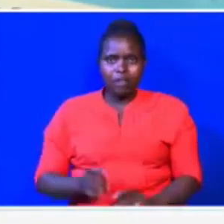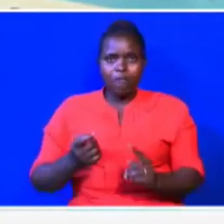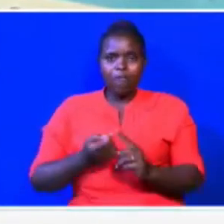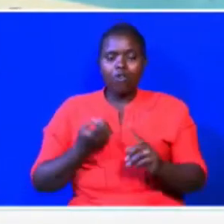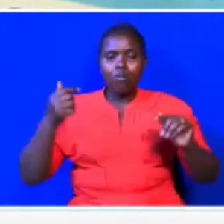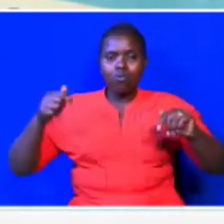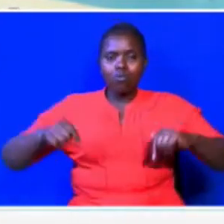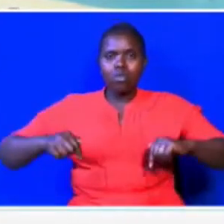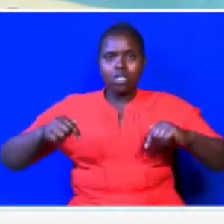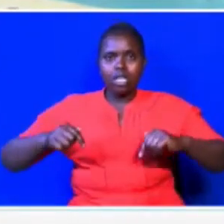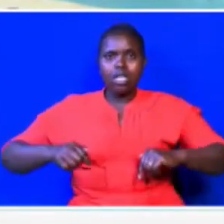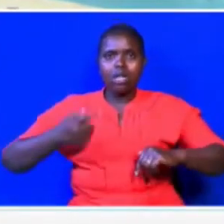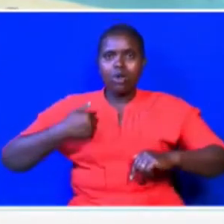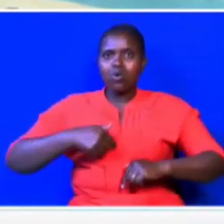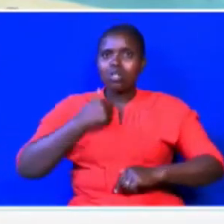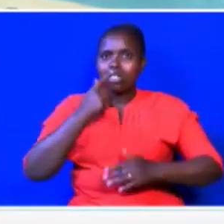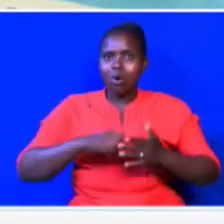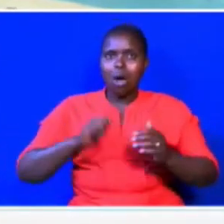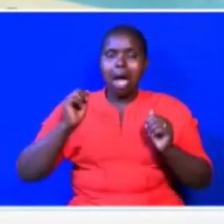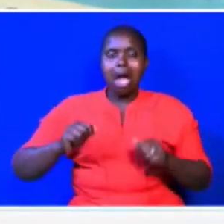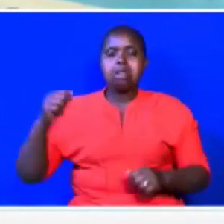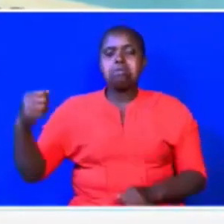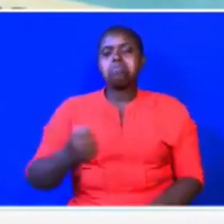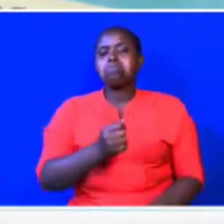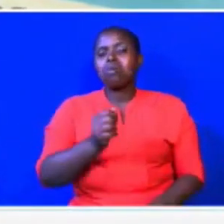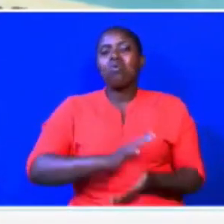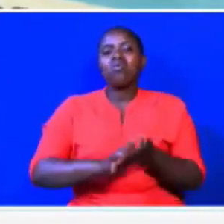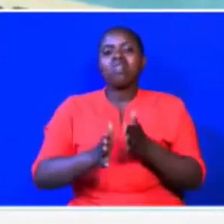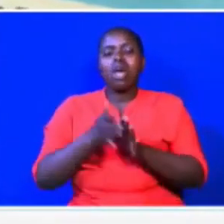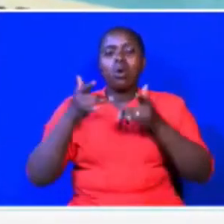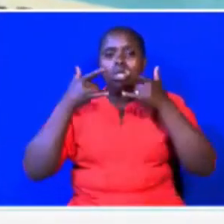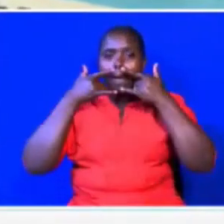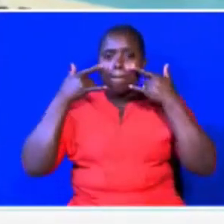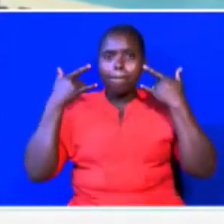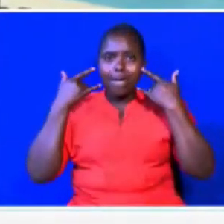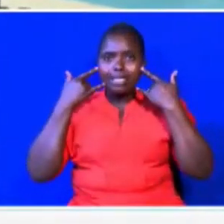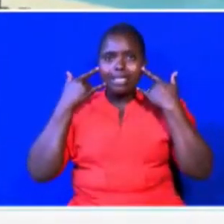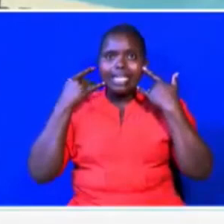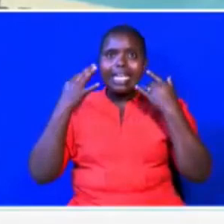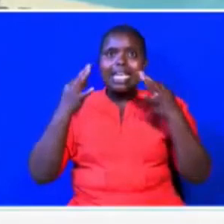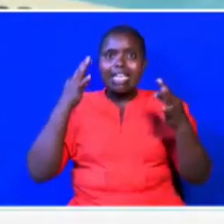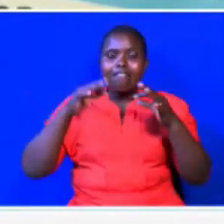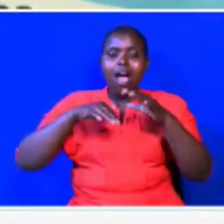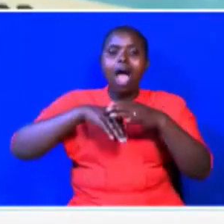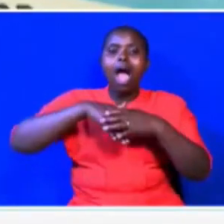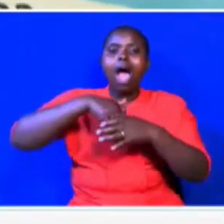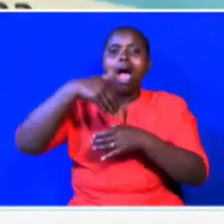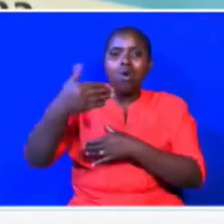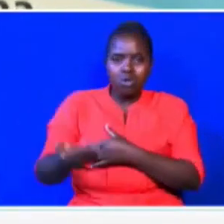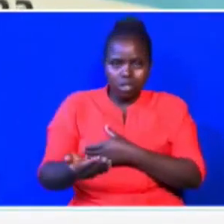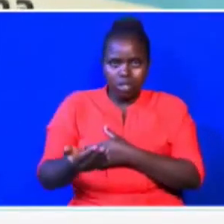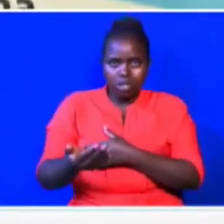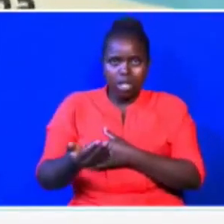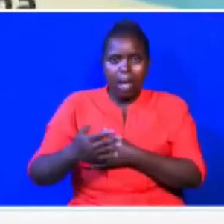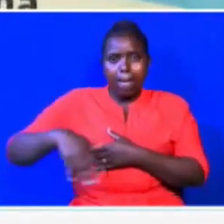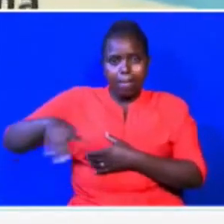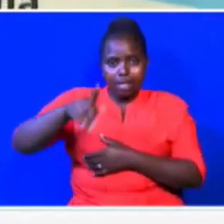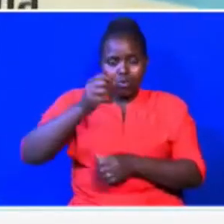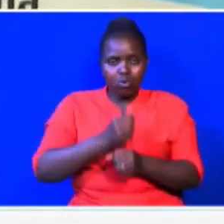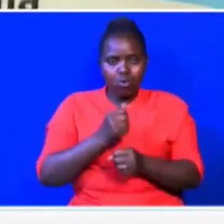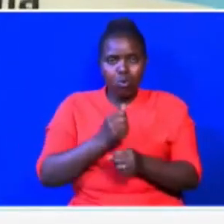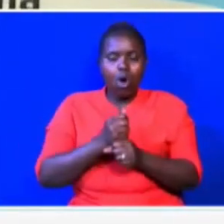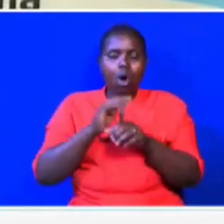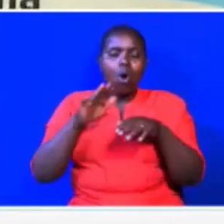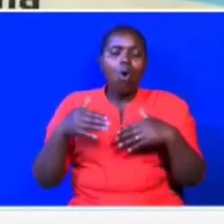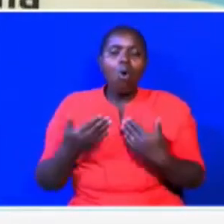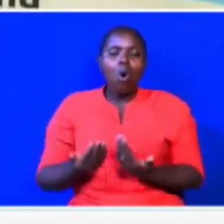leo tumesema unaweza tembea bila barakoa ukiwa nje ya kule unafanyia kazi